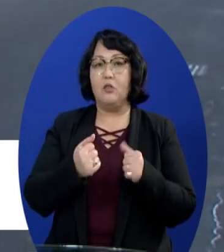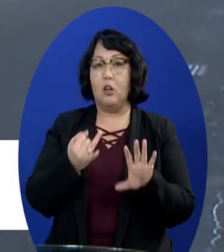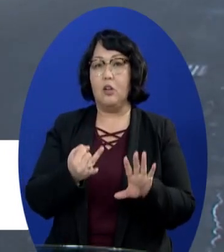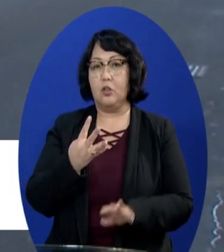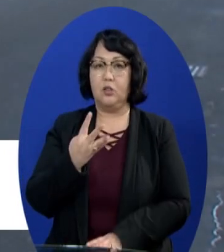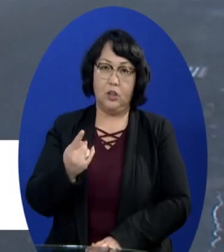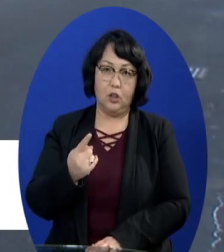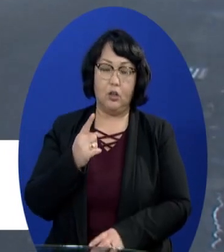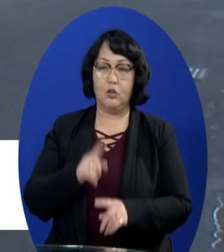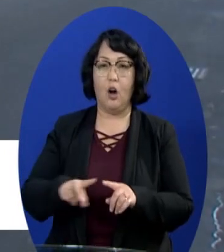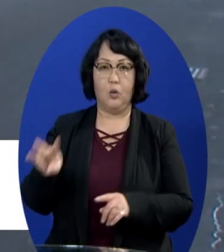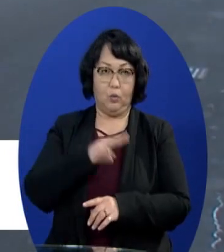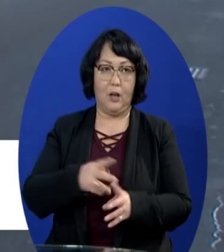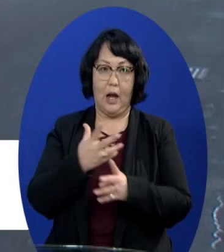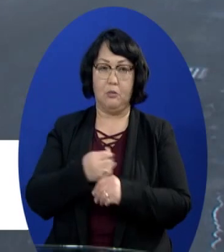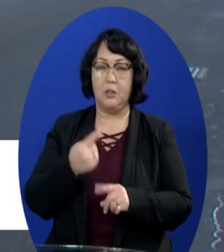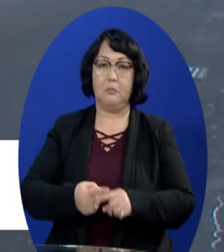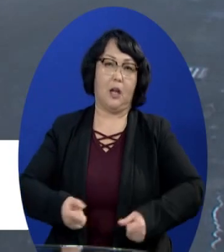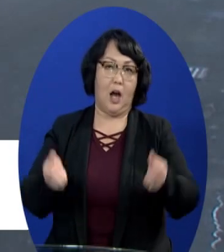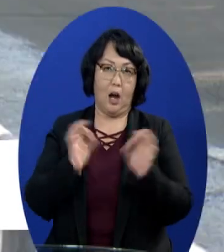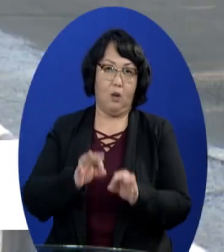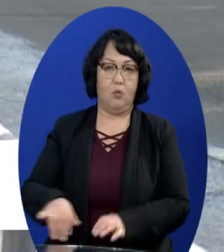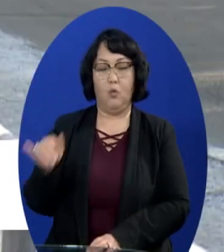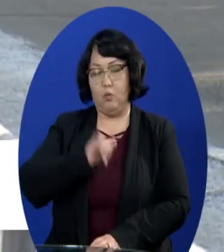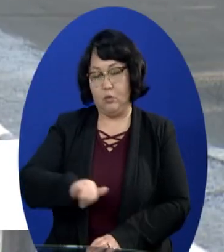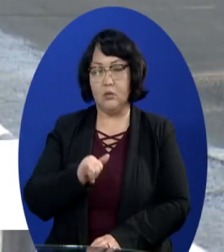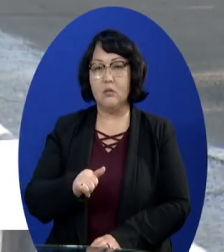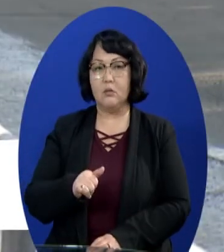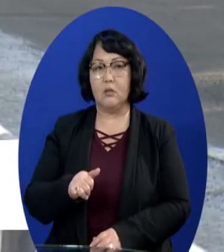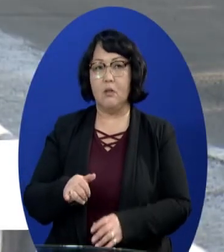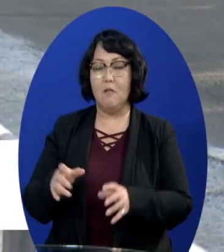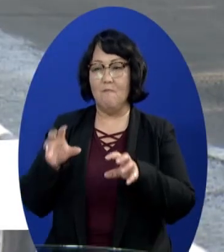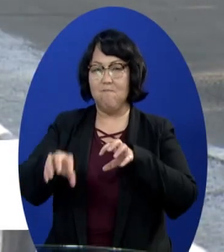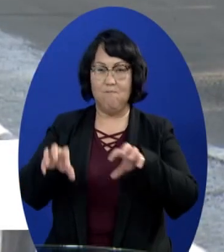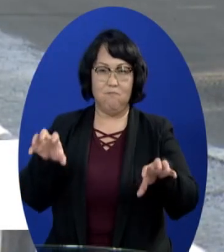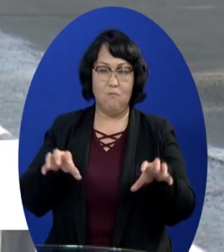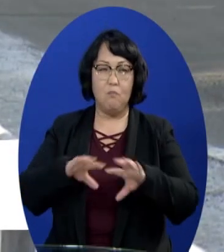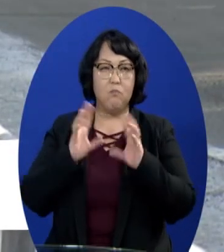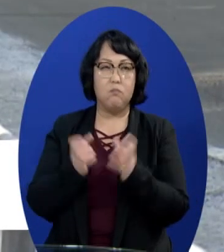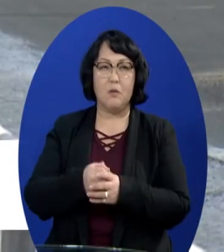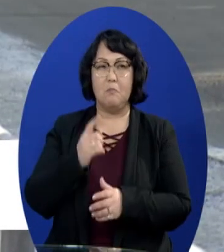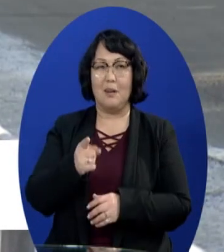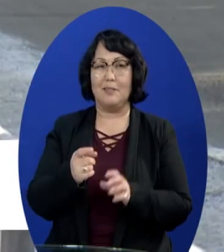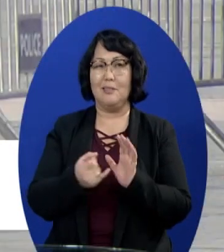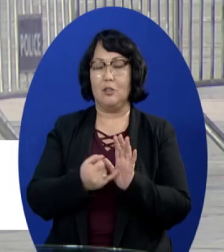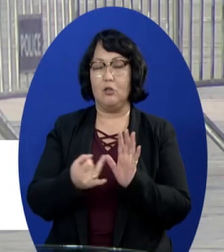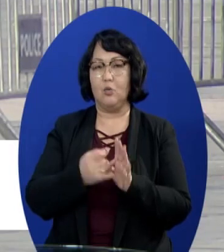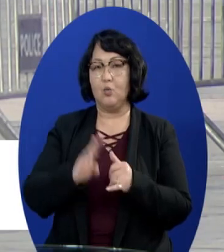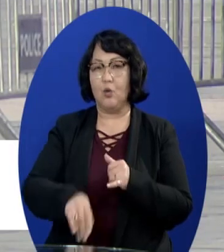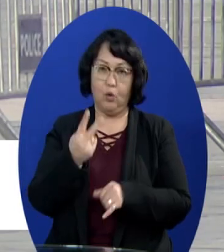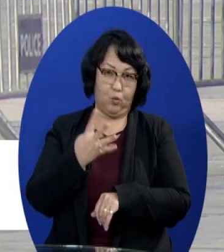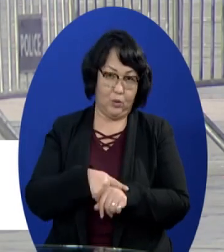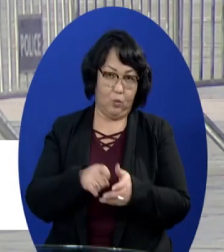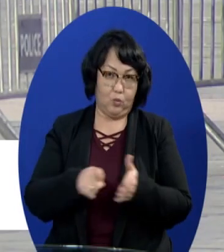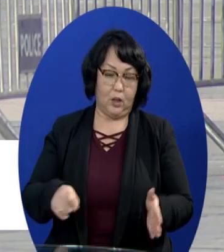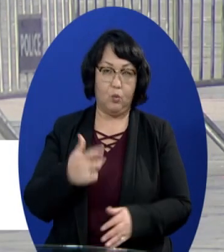Энэ хугацаанд орон нутагт нэмж халдвар бүртгэдэггүй. Улсын хэмжээнд багц өвчлөлийн тохиолдол 1067 болж сүүлийн 24 цагт 38